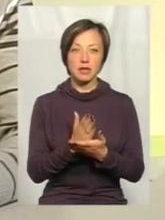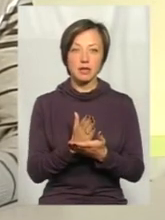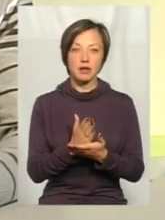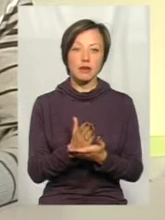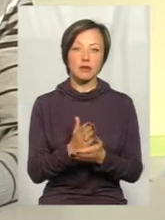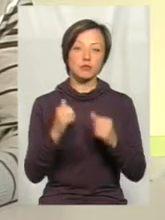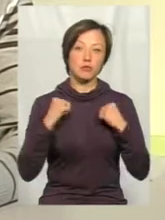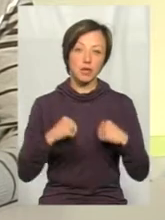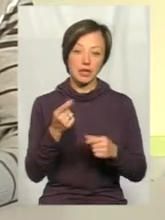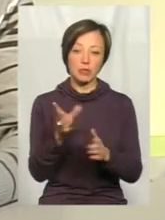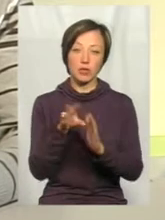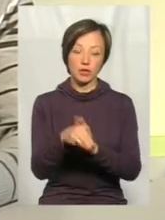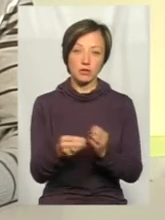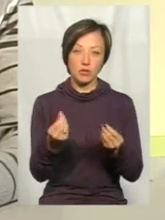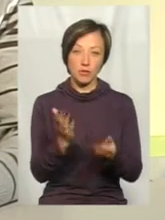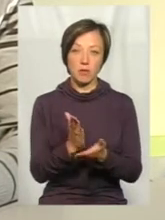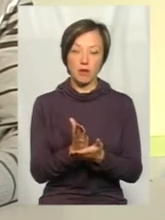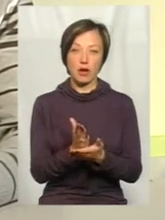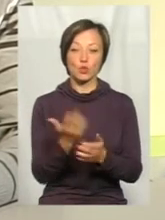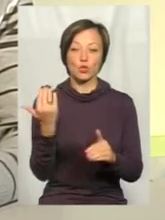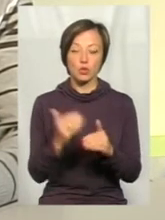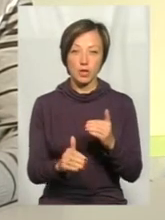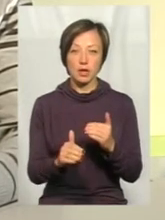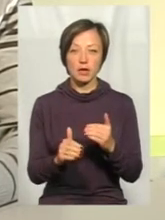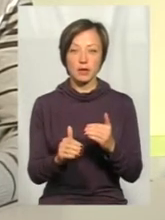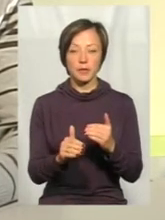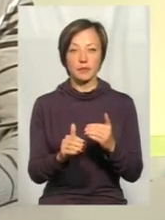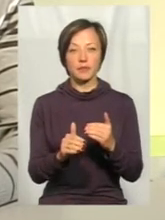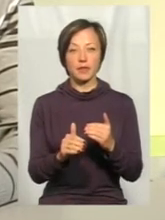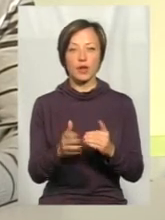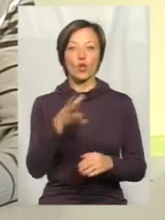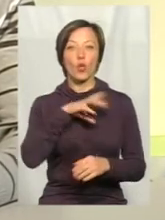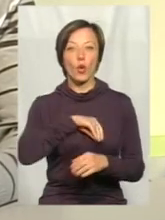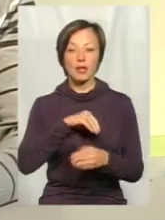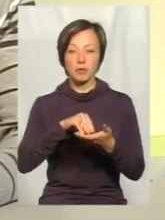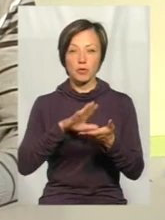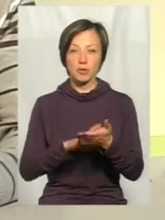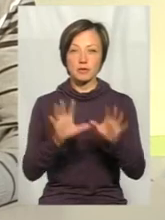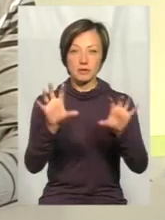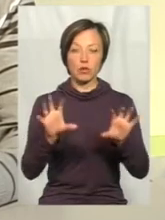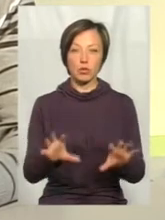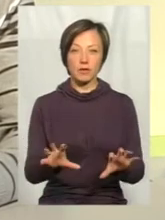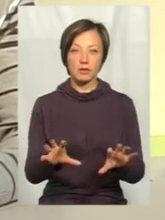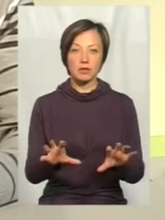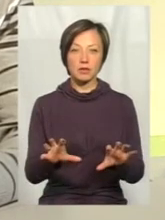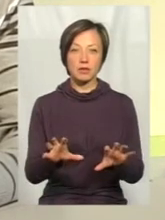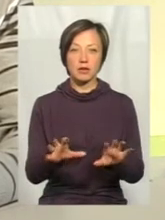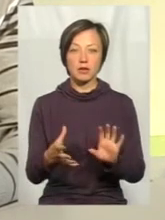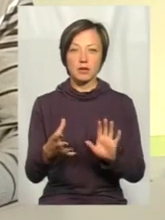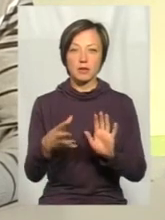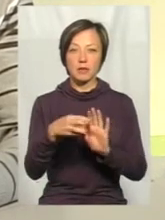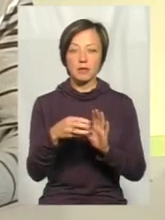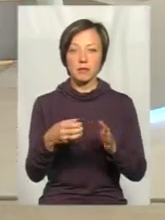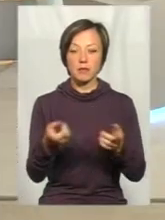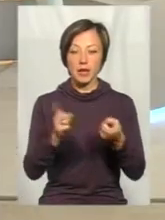пасивним. Ти проінвестував і ти маєш вже той дохід, який прописаний в законодавстві, він прикріплений до євро